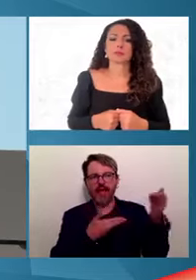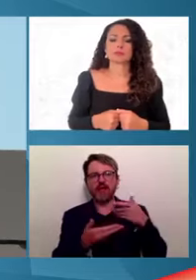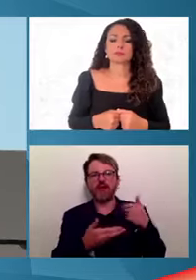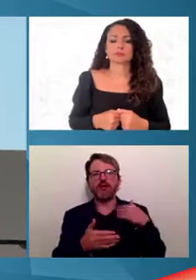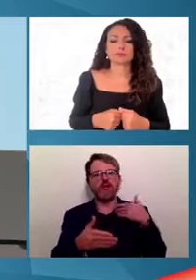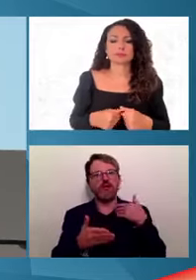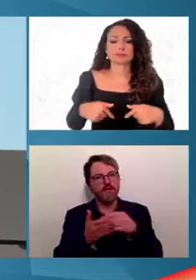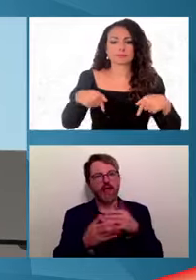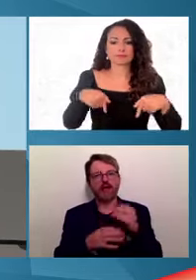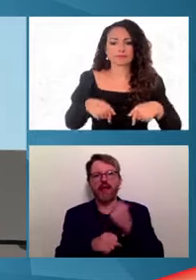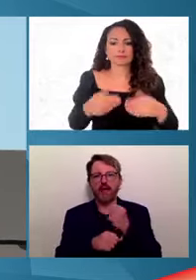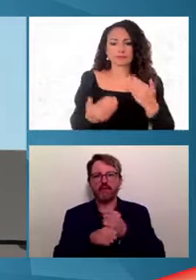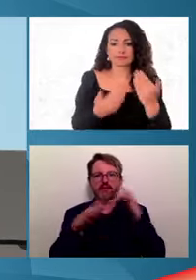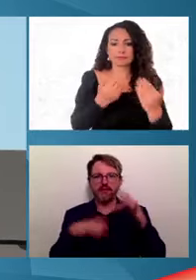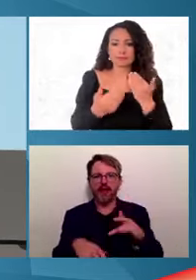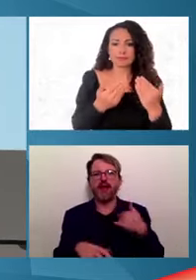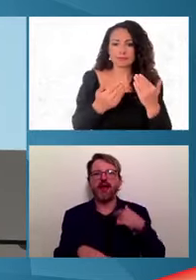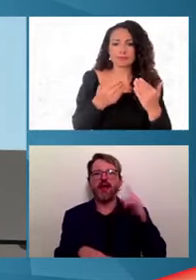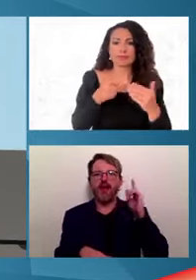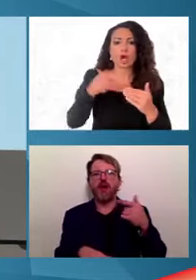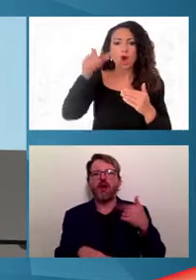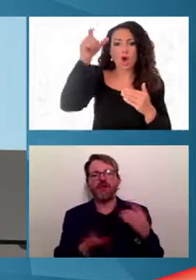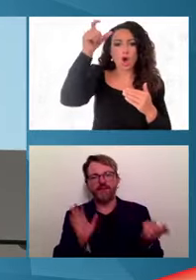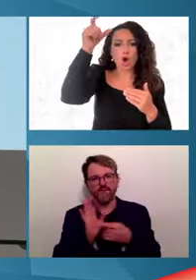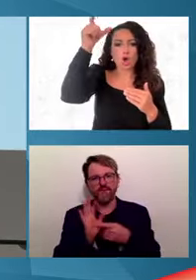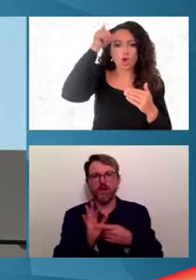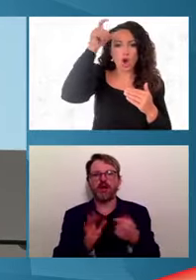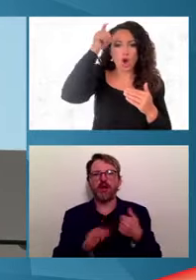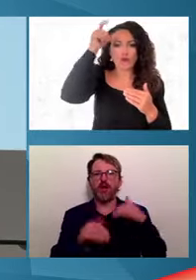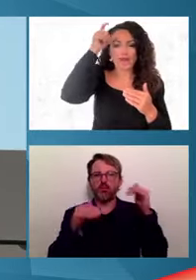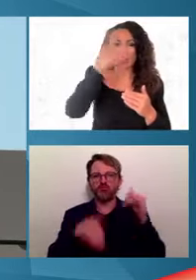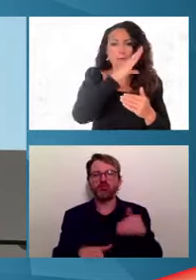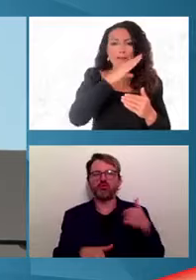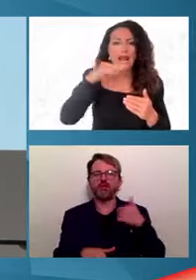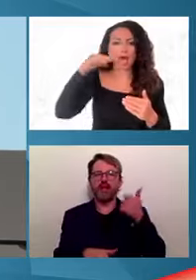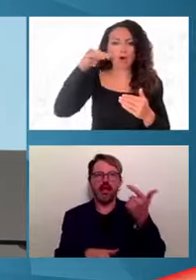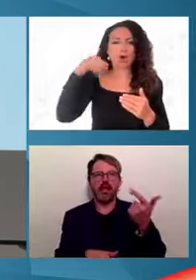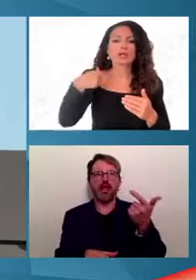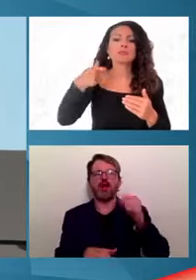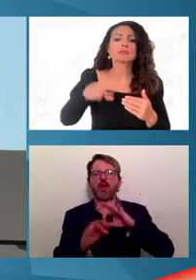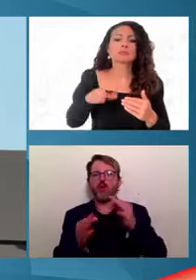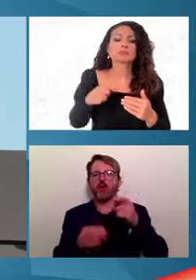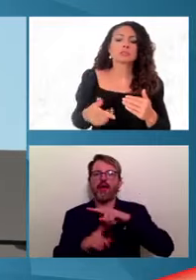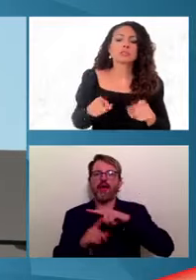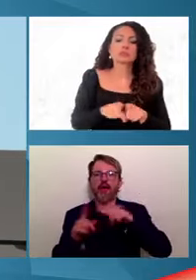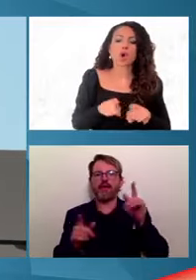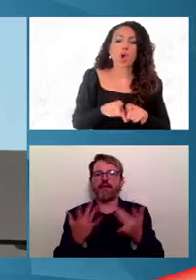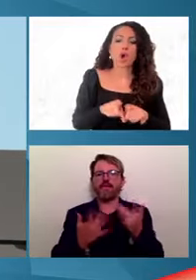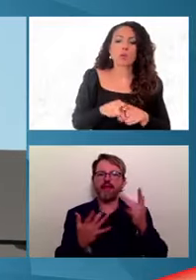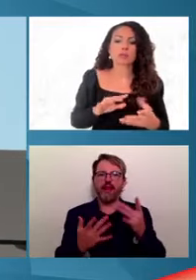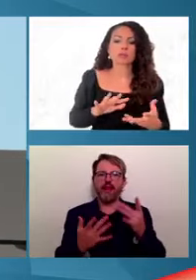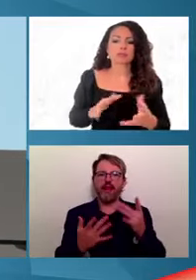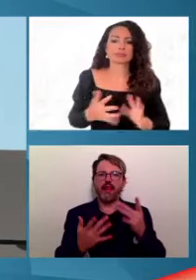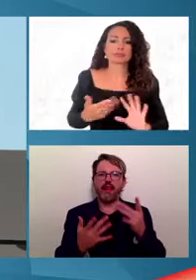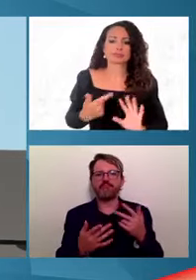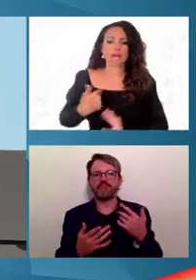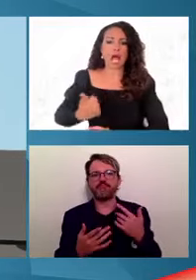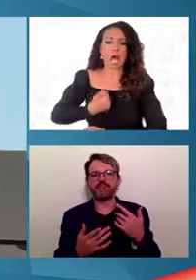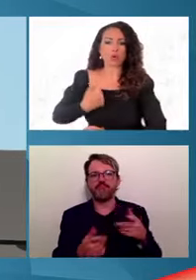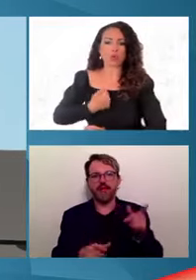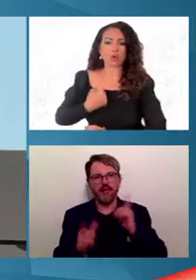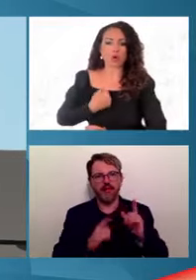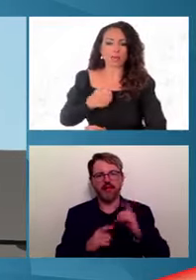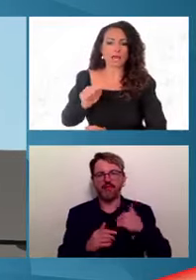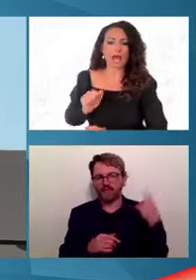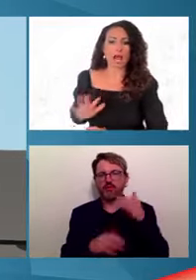tun und das werde ich auch einfordern. Ja, da muss halt dann der ein oder andere Auftritt vielleicht auch darunter leiden. Wir haben zu arbeiten. Das ist die